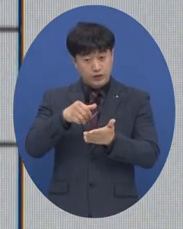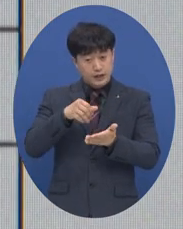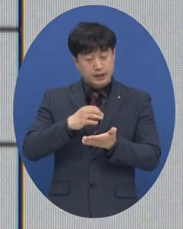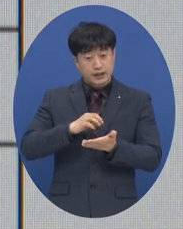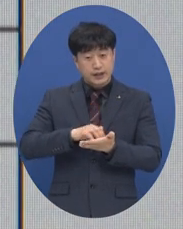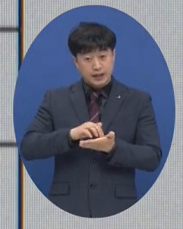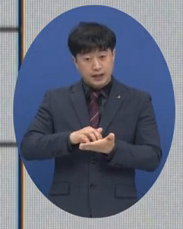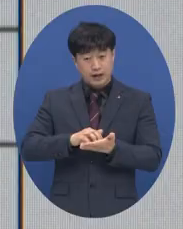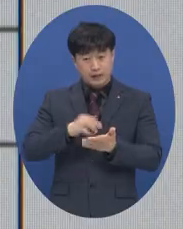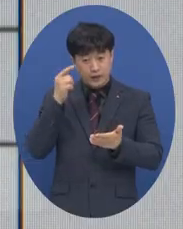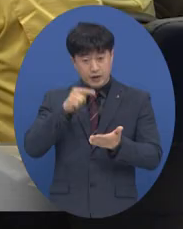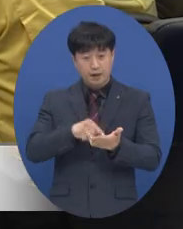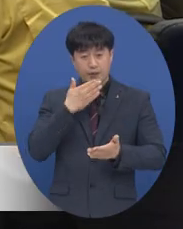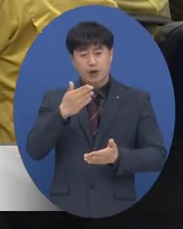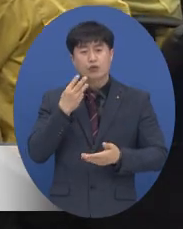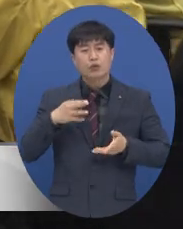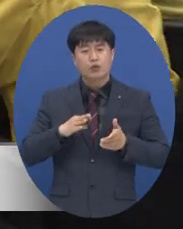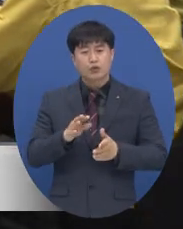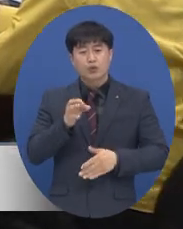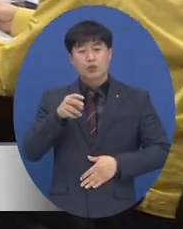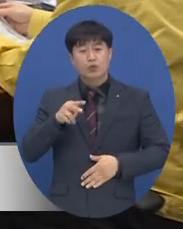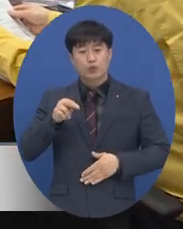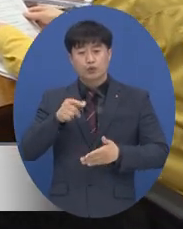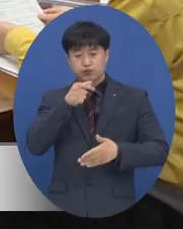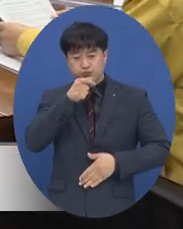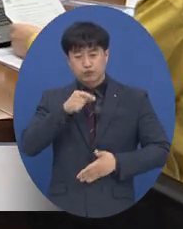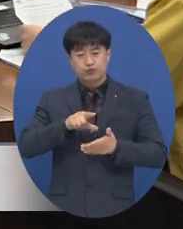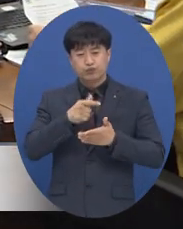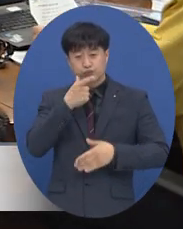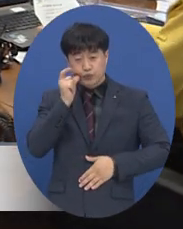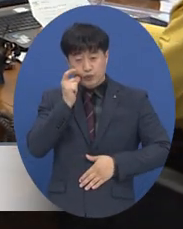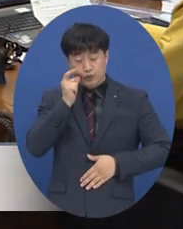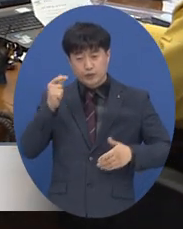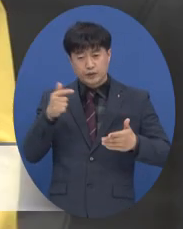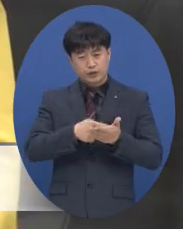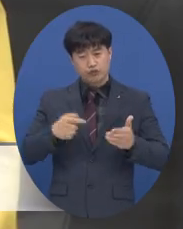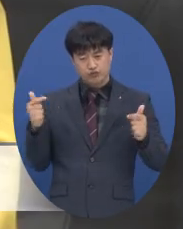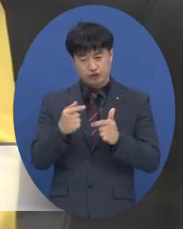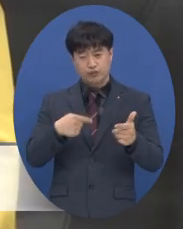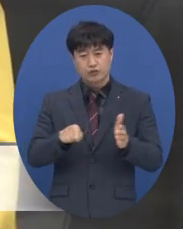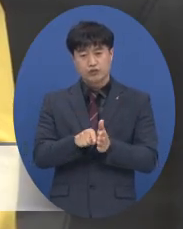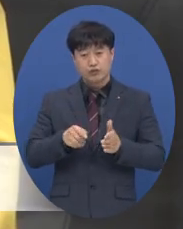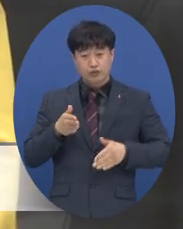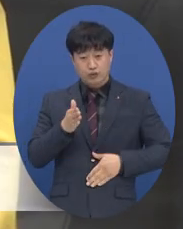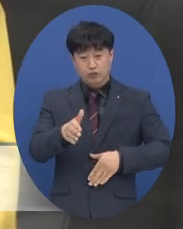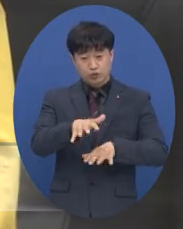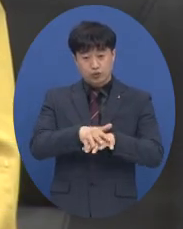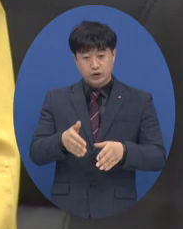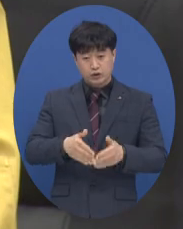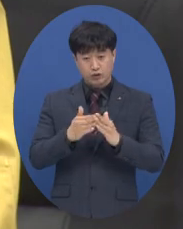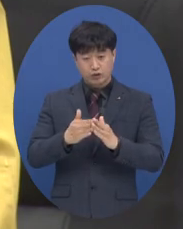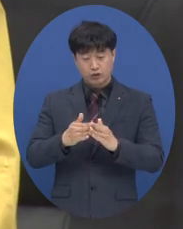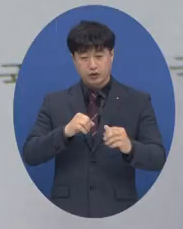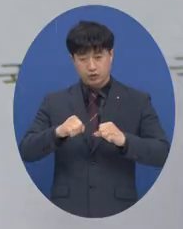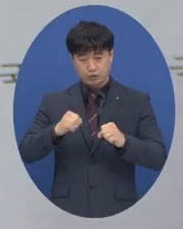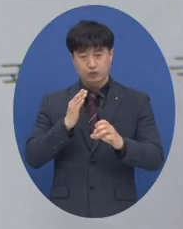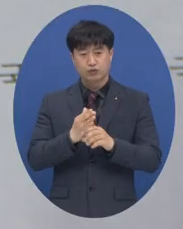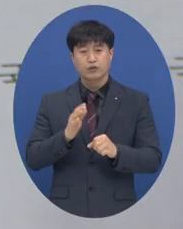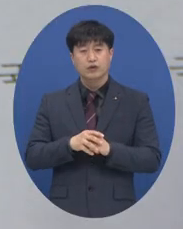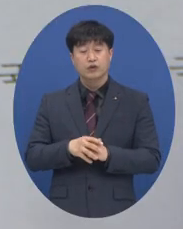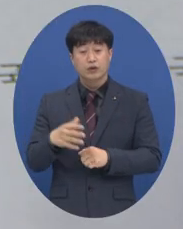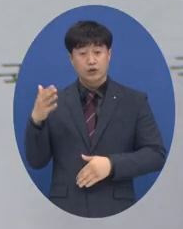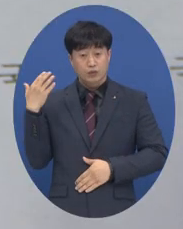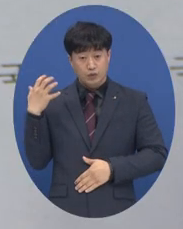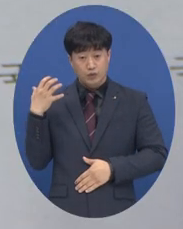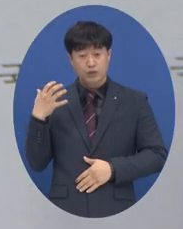있습니다. 경기도는 요소수 부족 사태에 따른 피해를 최소화하기 위해 전담 조직을 꾸려 대응책 마련에 나섰습니다.